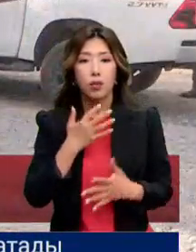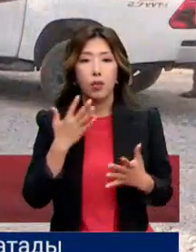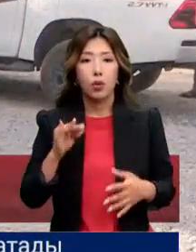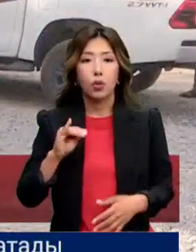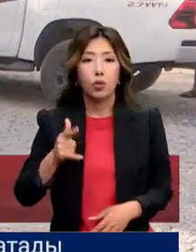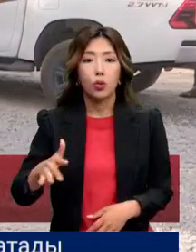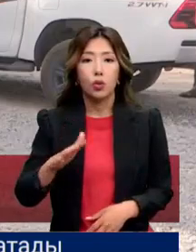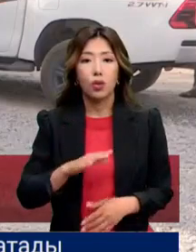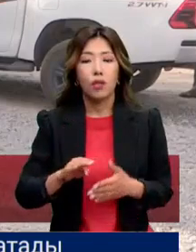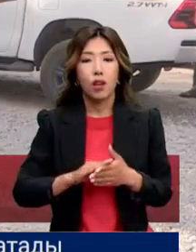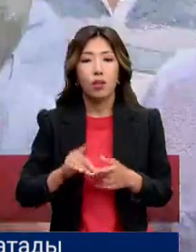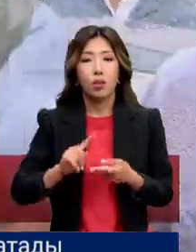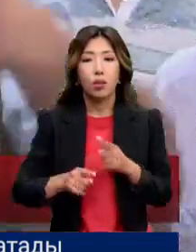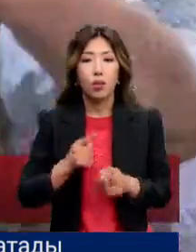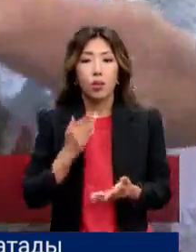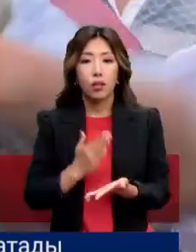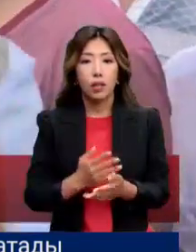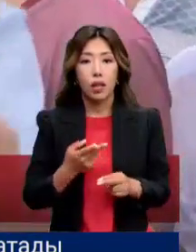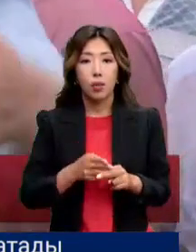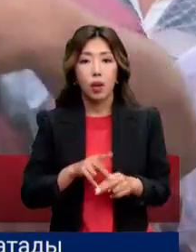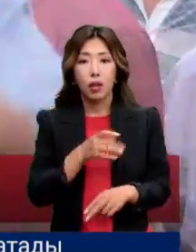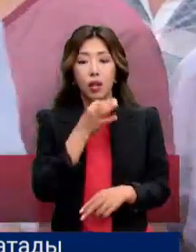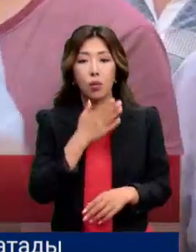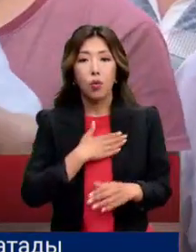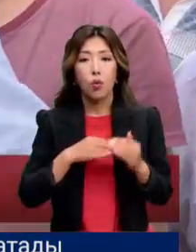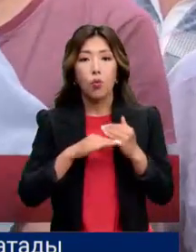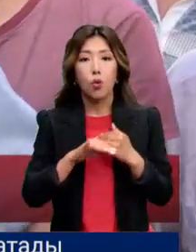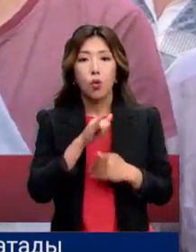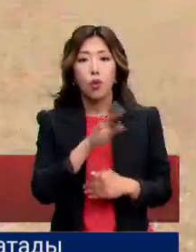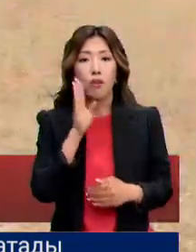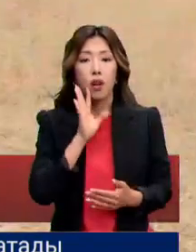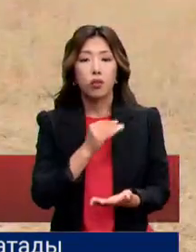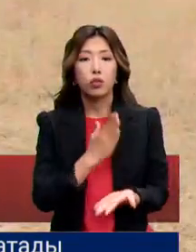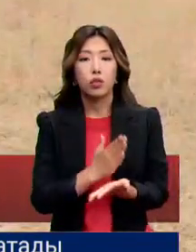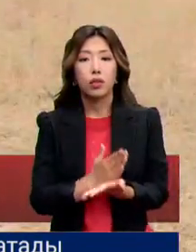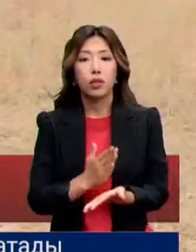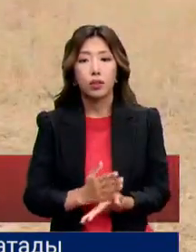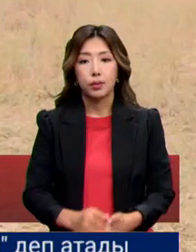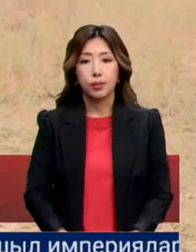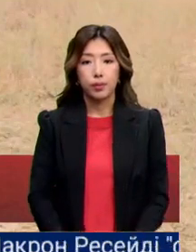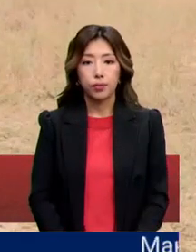юге Казахстана фамилиями. Дехкане заявляют, что их поля получают воду исправно.